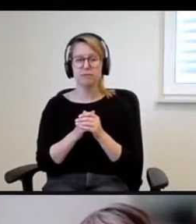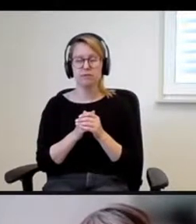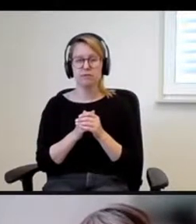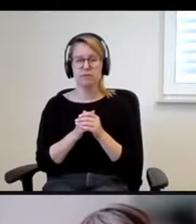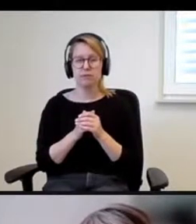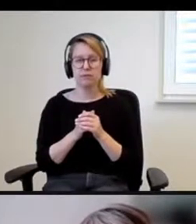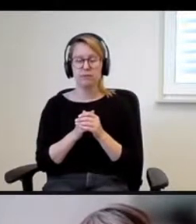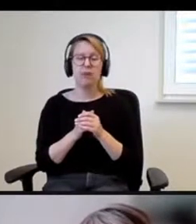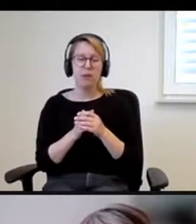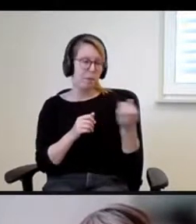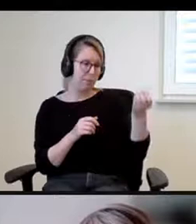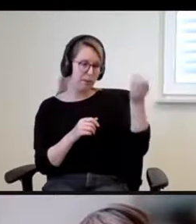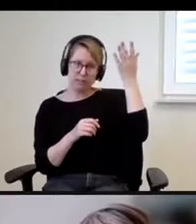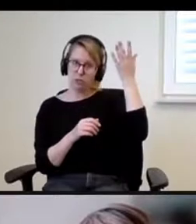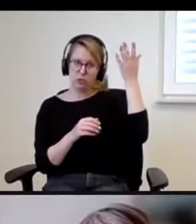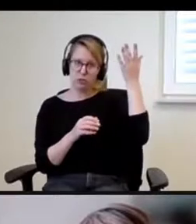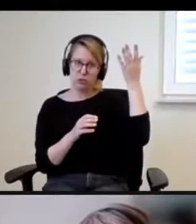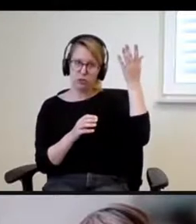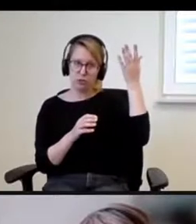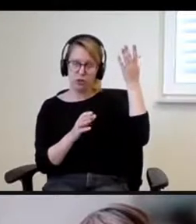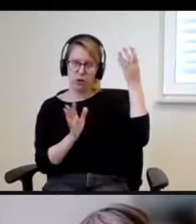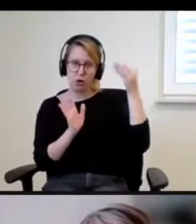en matière